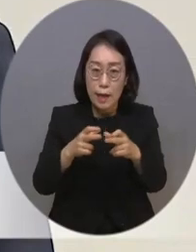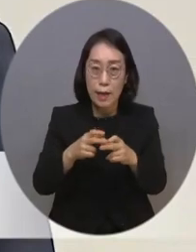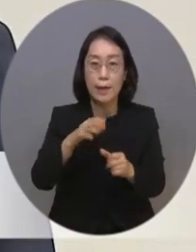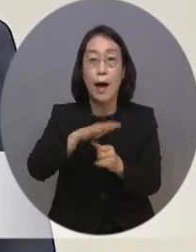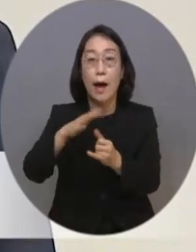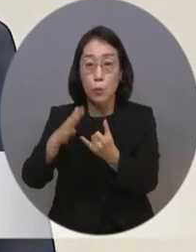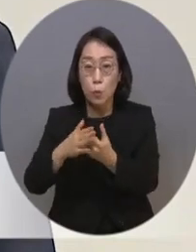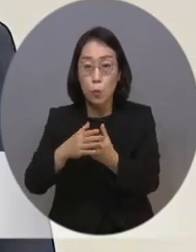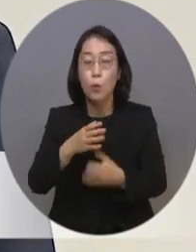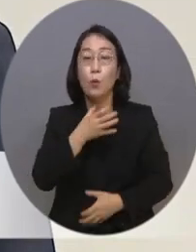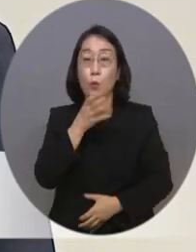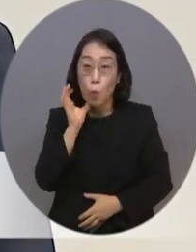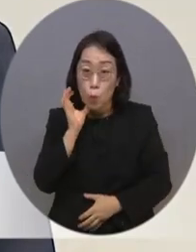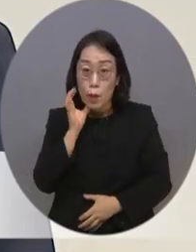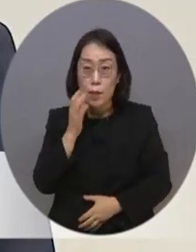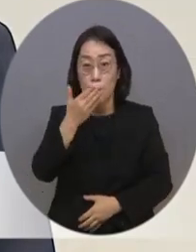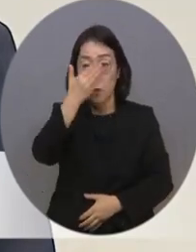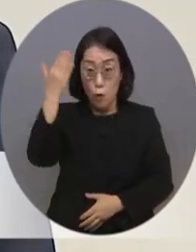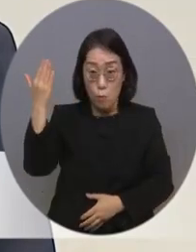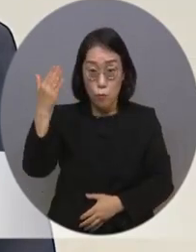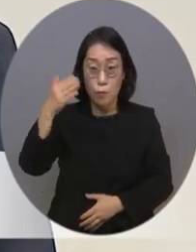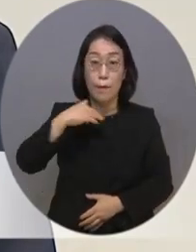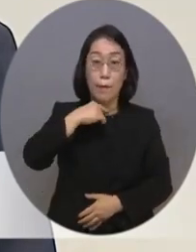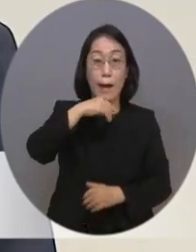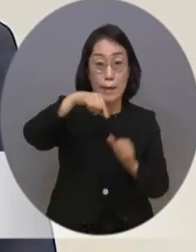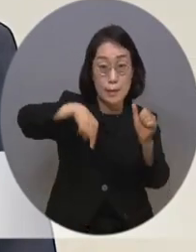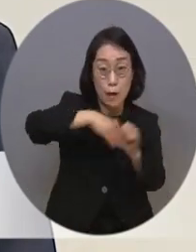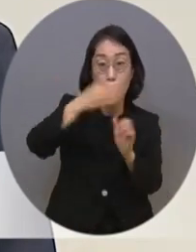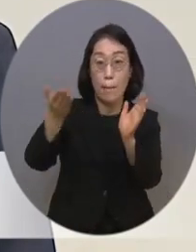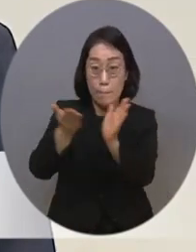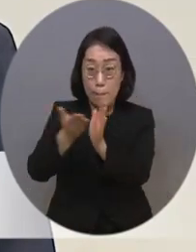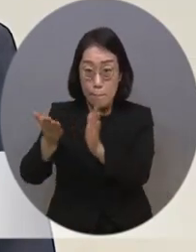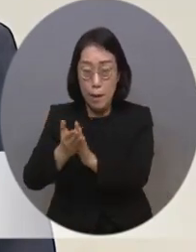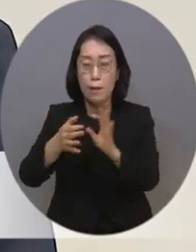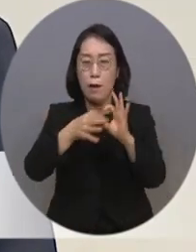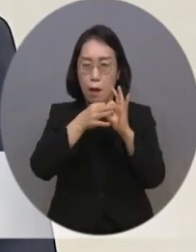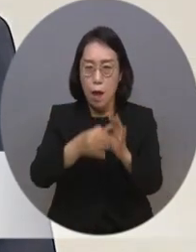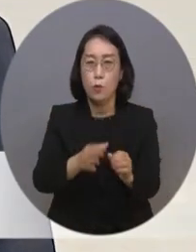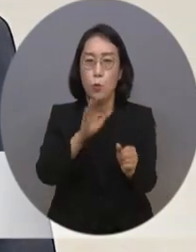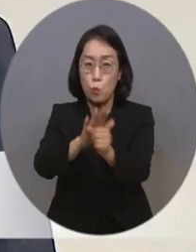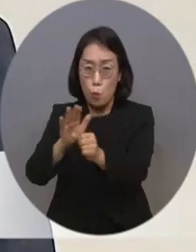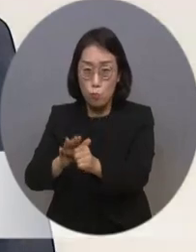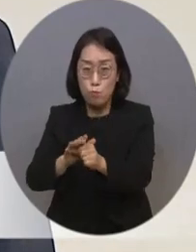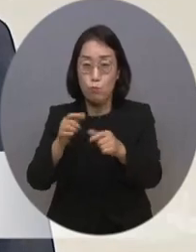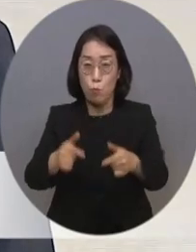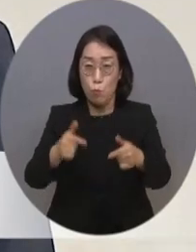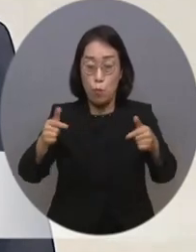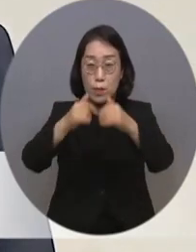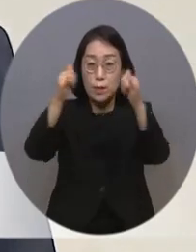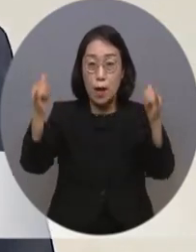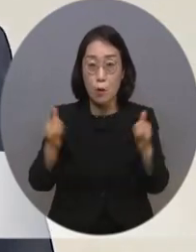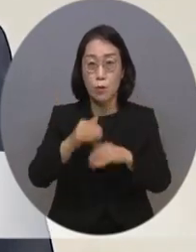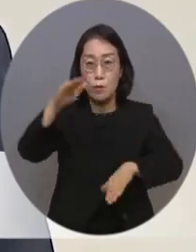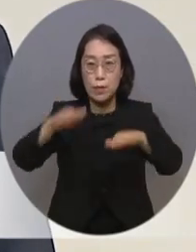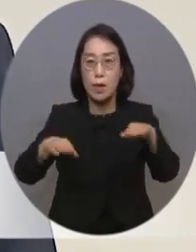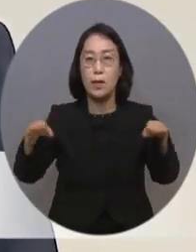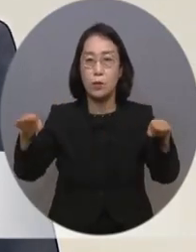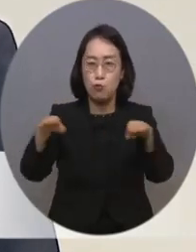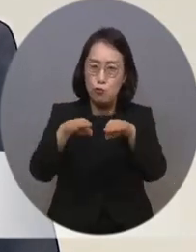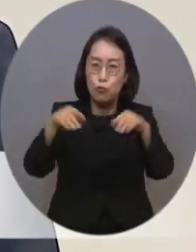노인 등 생애 주기별 소득 돌봄 지원을 지속 강화해 사회적 격차를